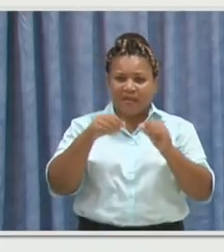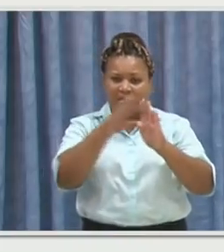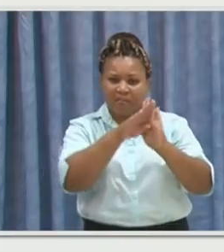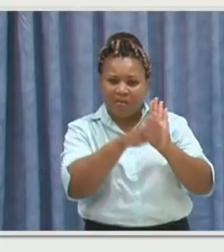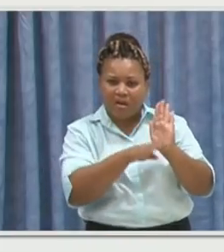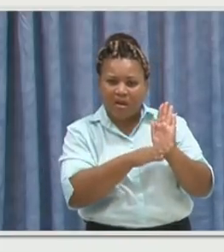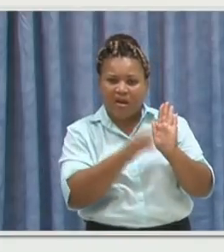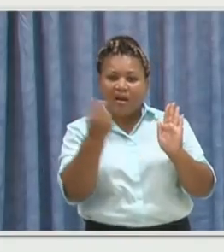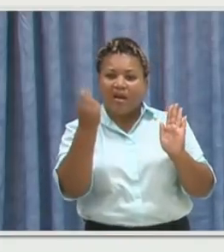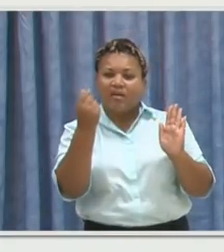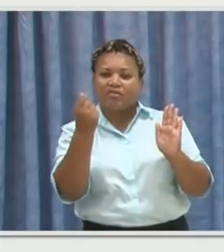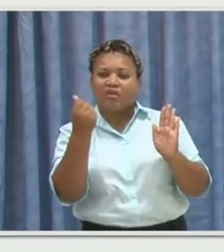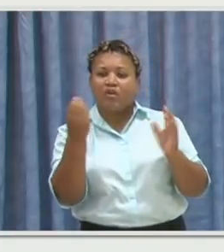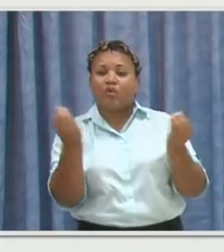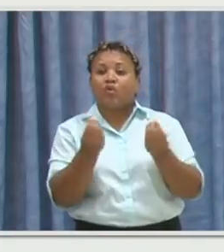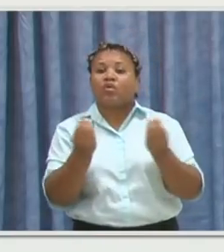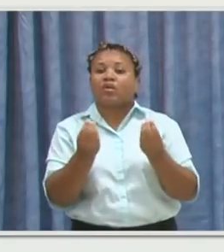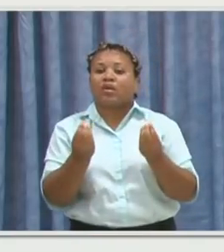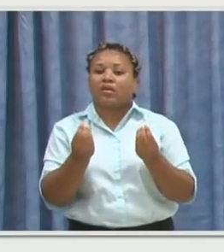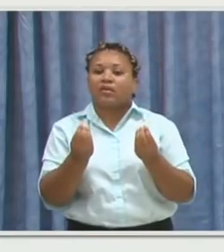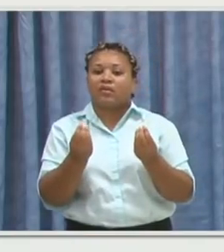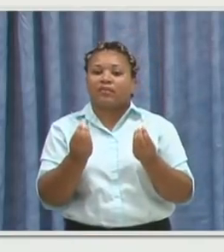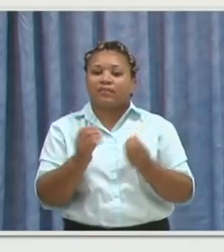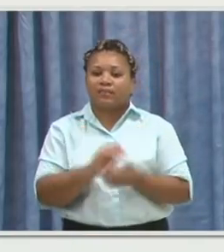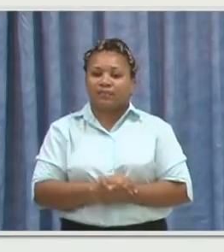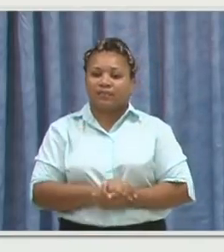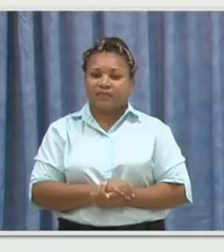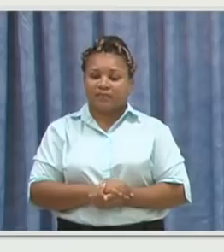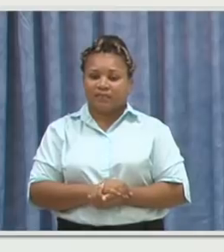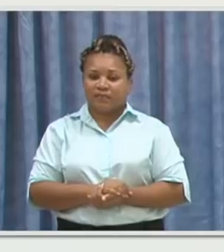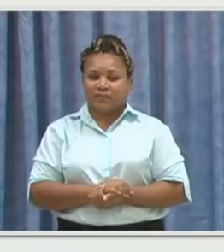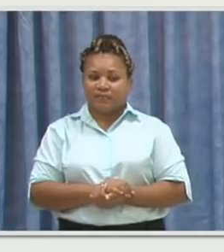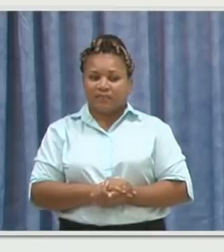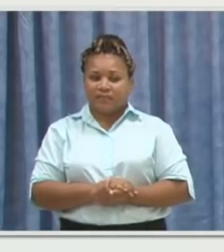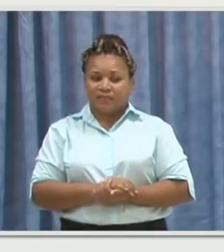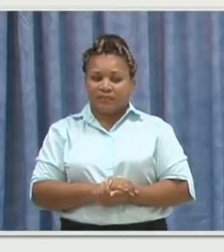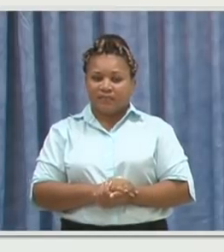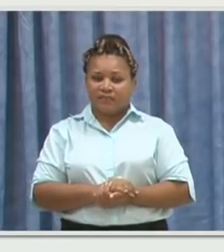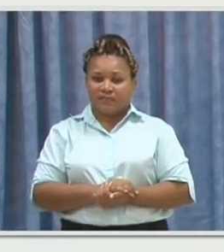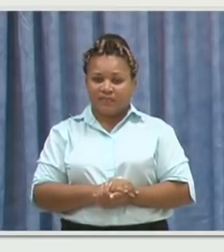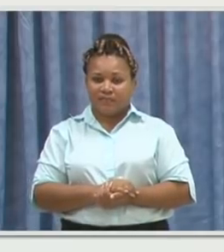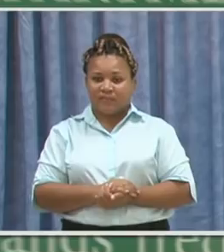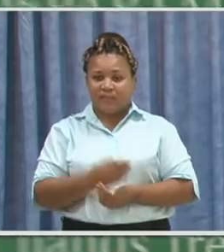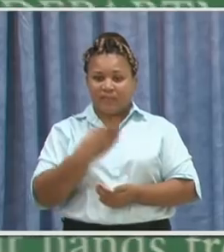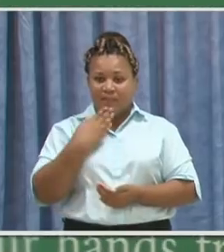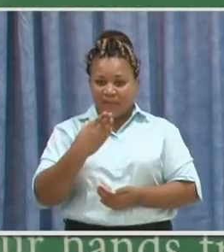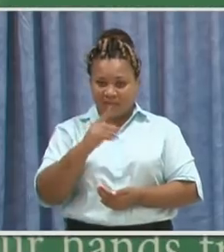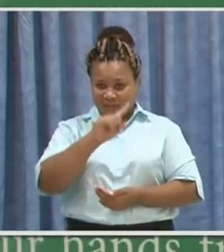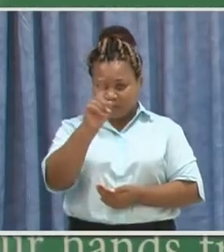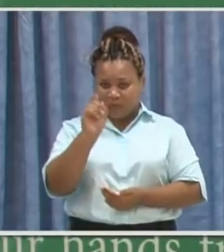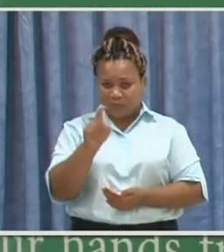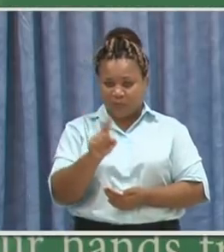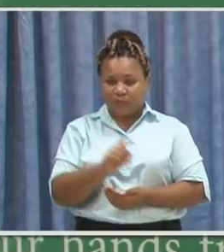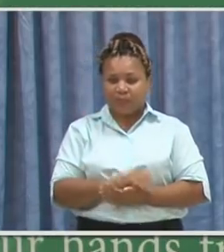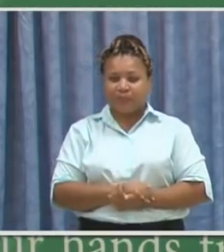ok merci Ralph pour des questions le côté relaxation donc